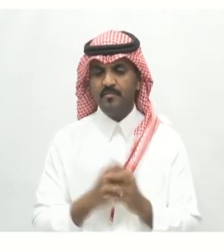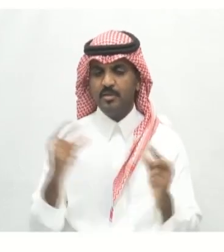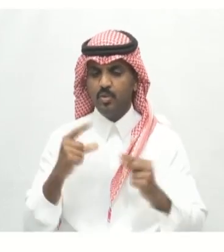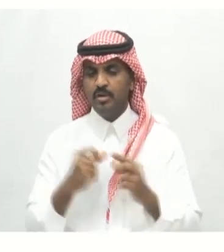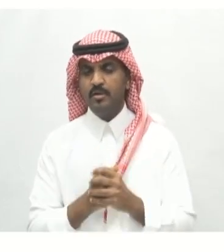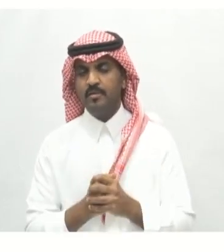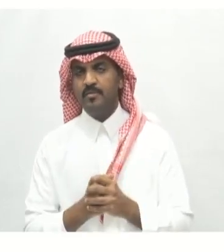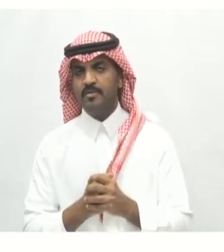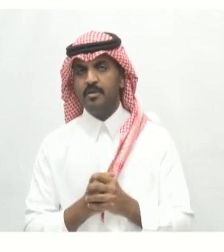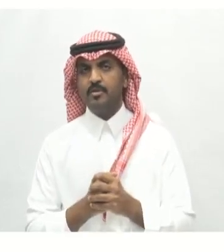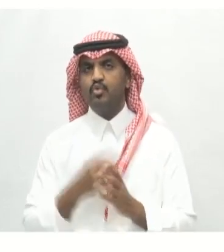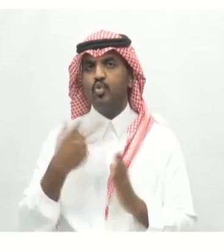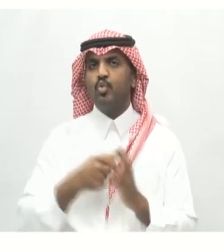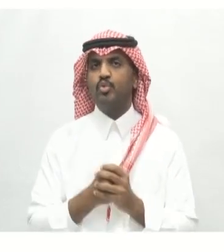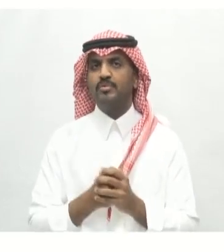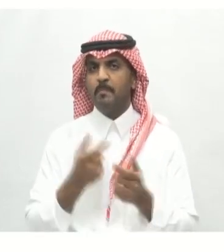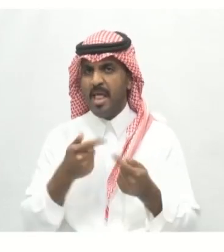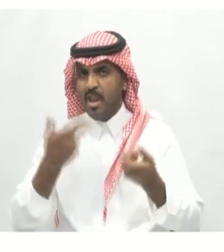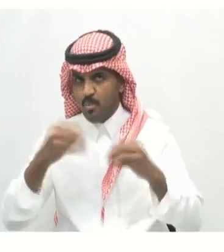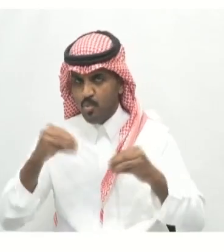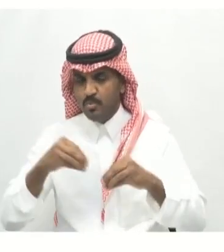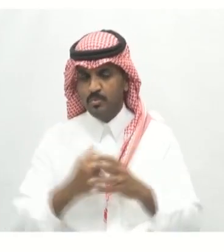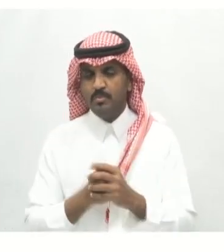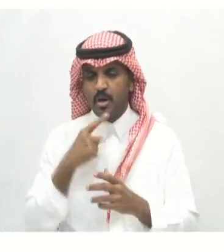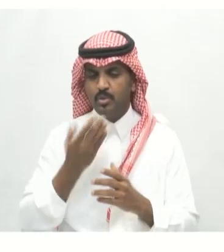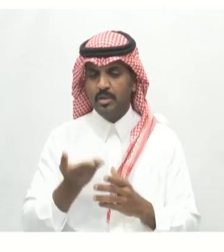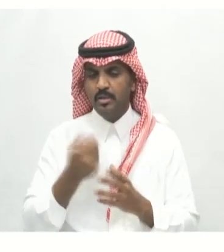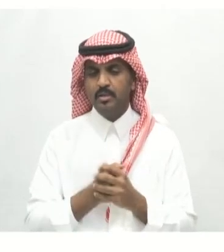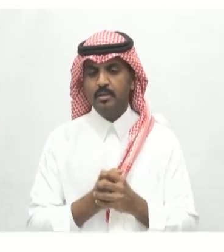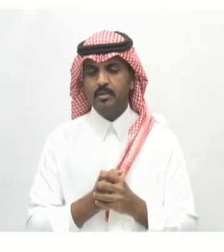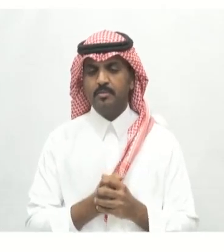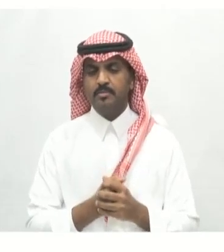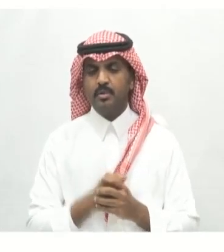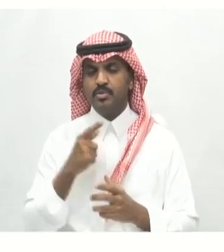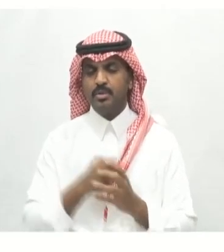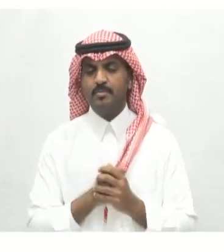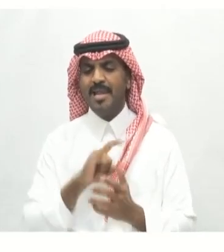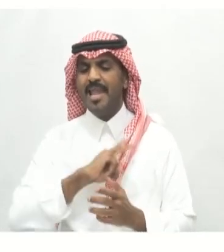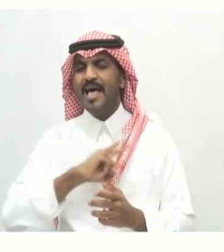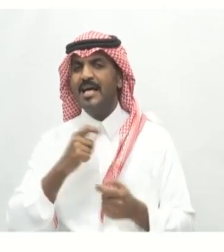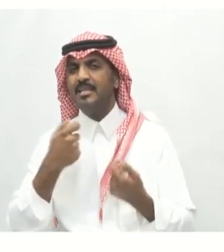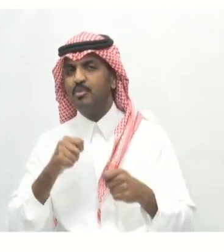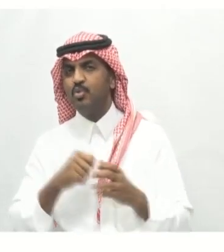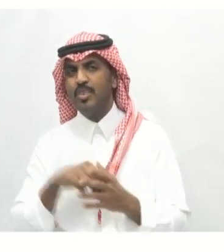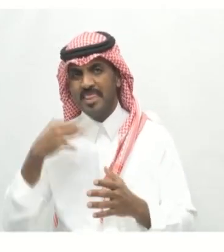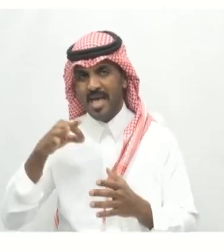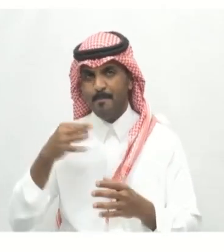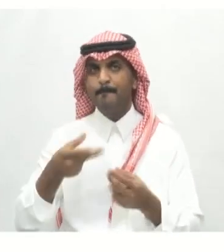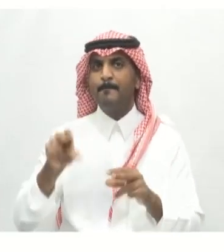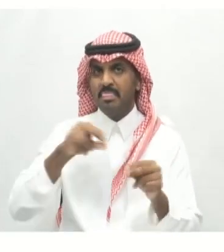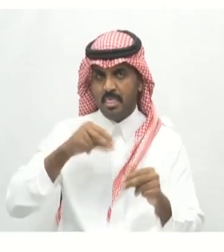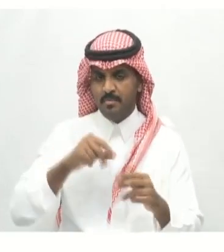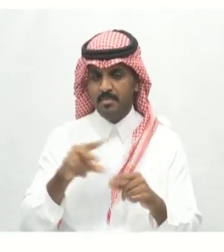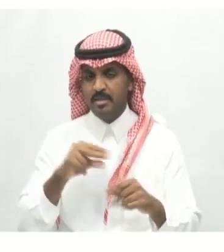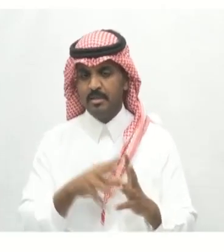استدلوا على فساد عقود الربا بقوله صلى الله عليه وسلم لا تبيعوا الذهب بالذهب